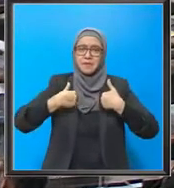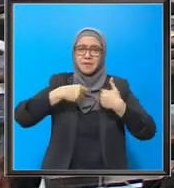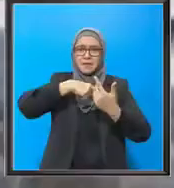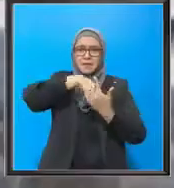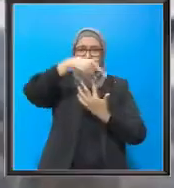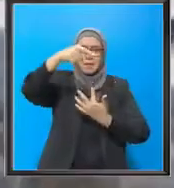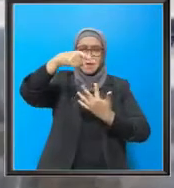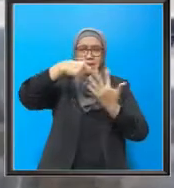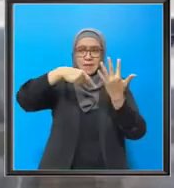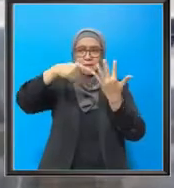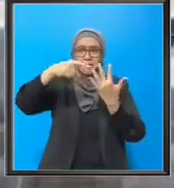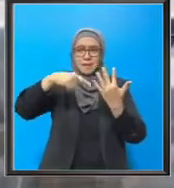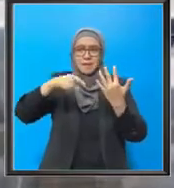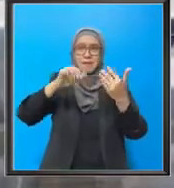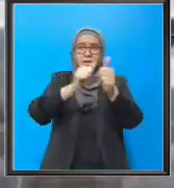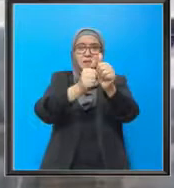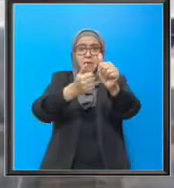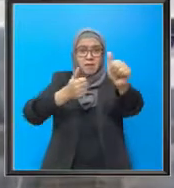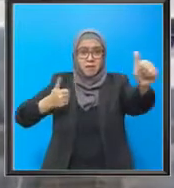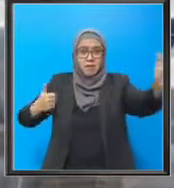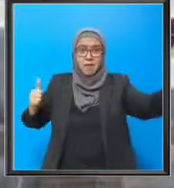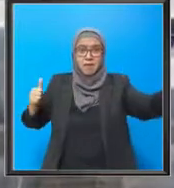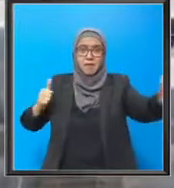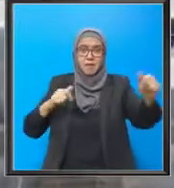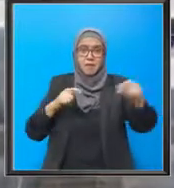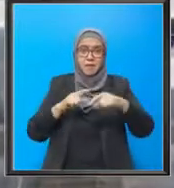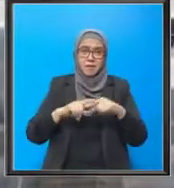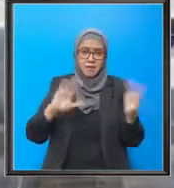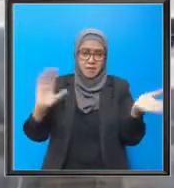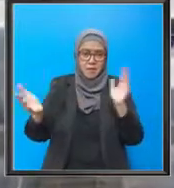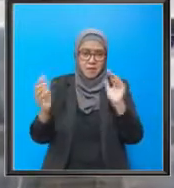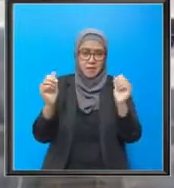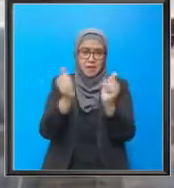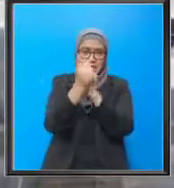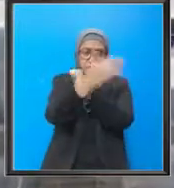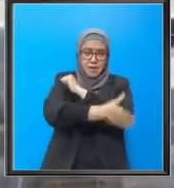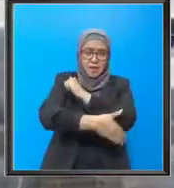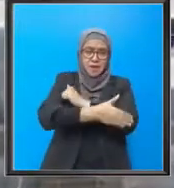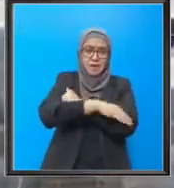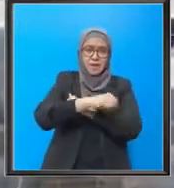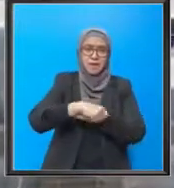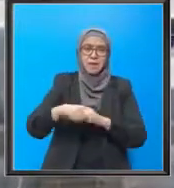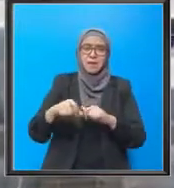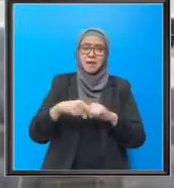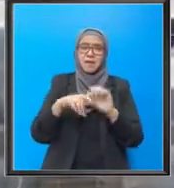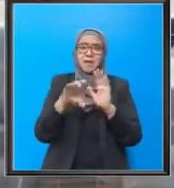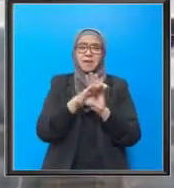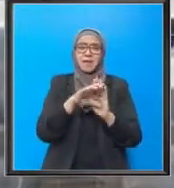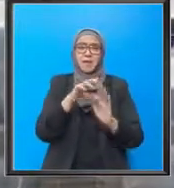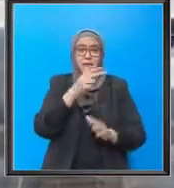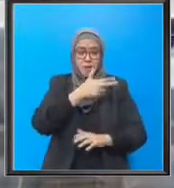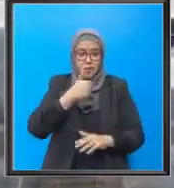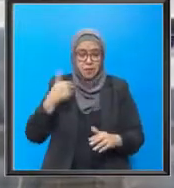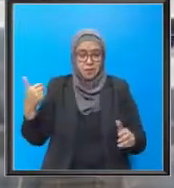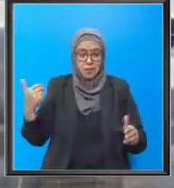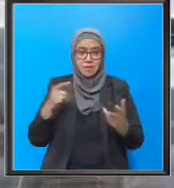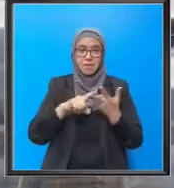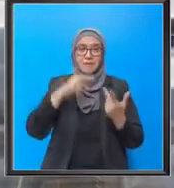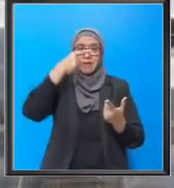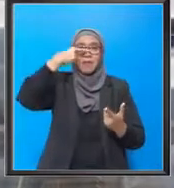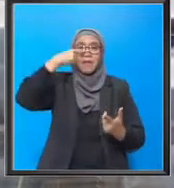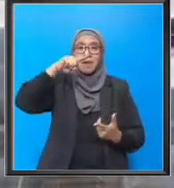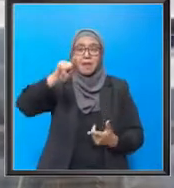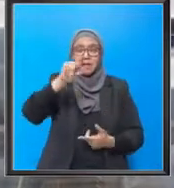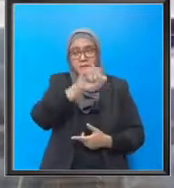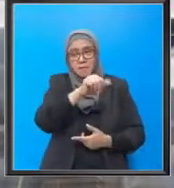ketinggalan jauh dibandingkan dengan negara-negara seperti Indonesia Thailand dan dan